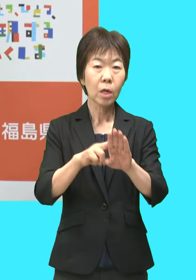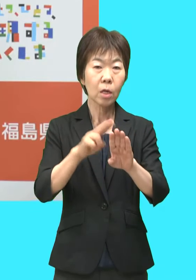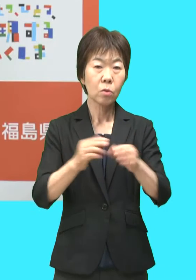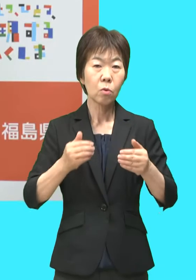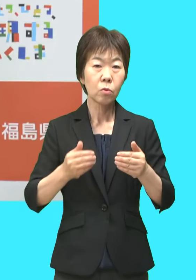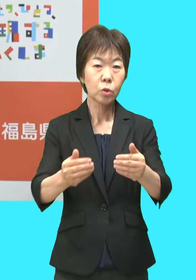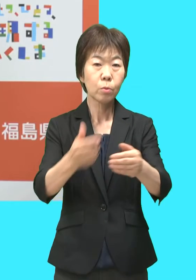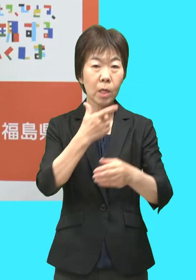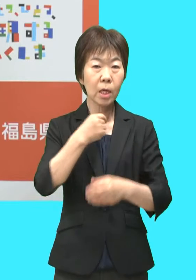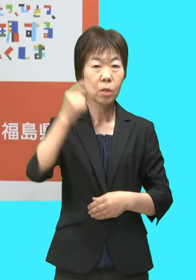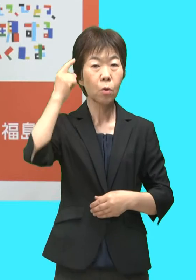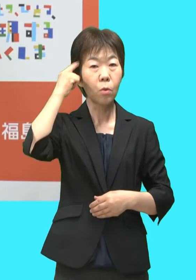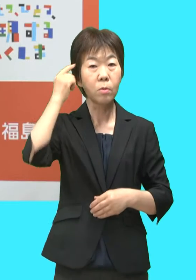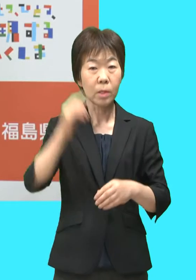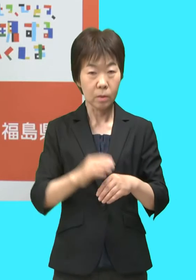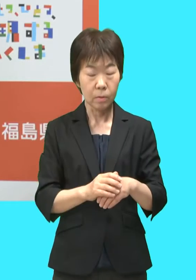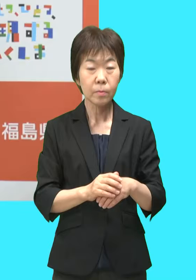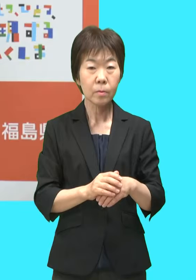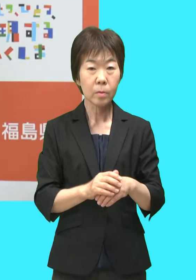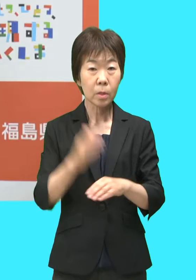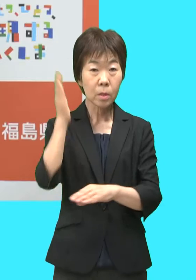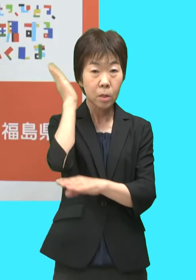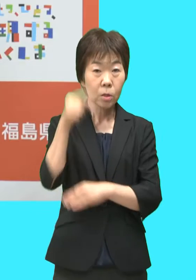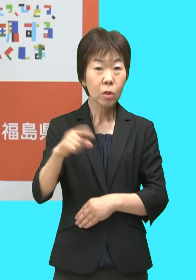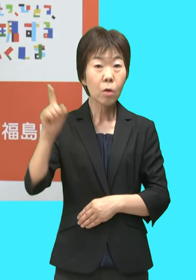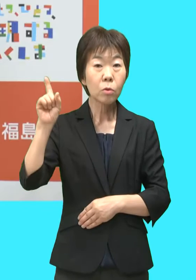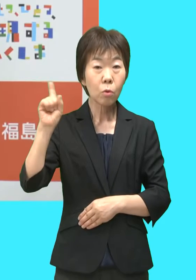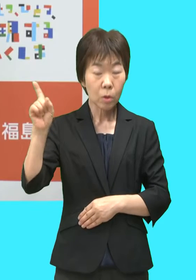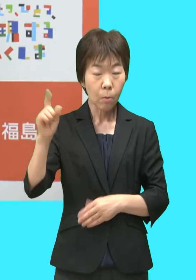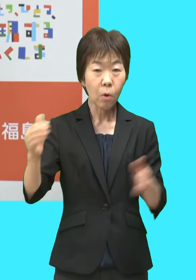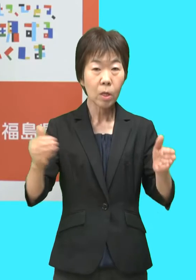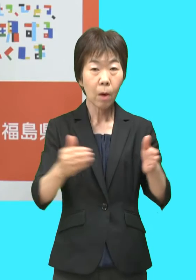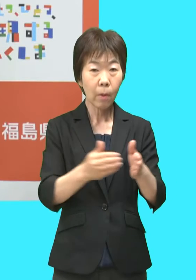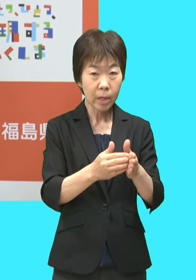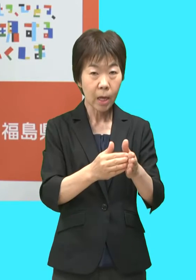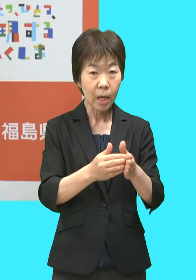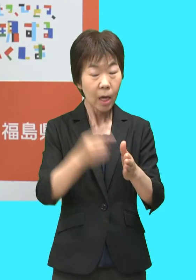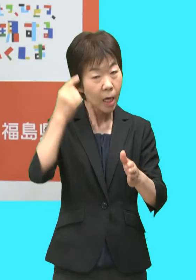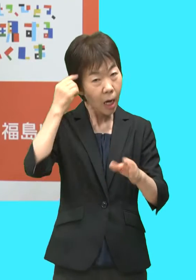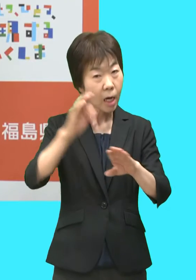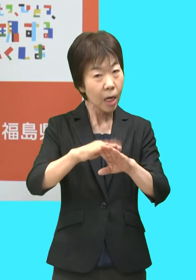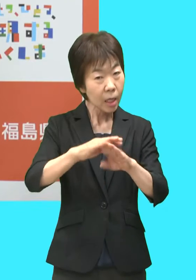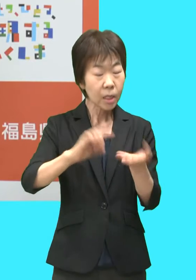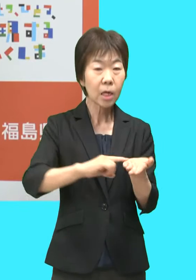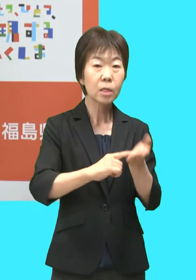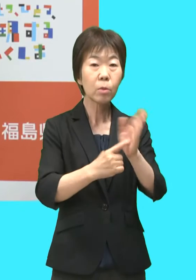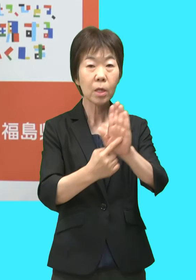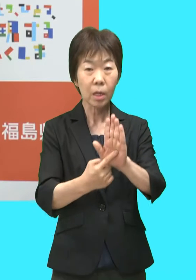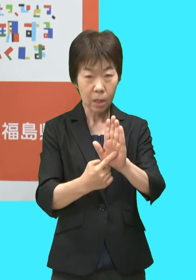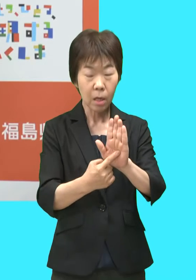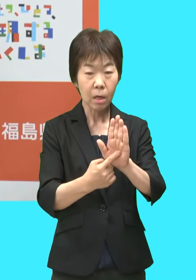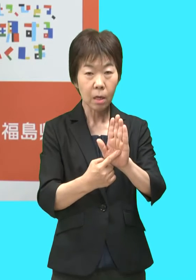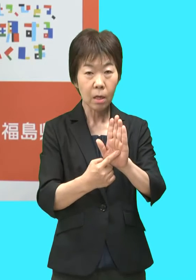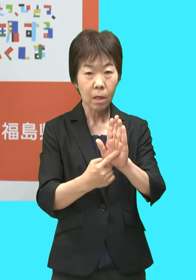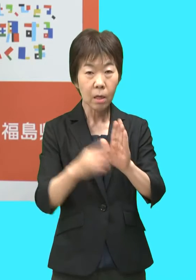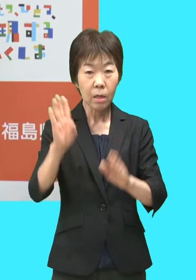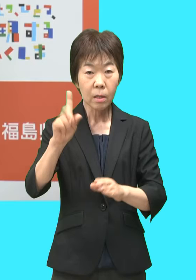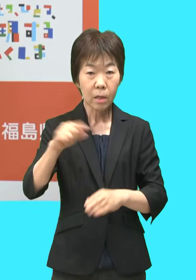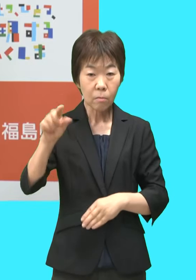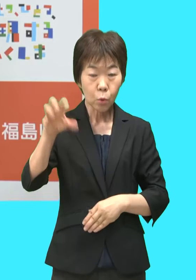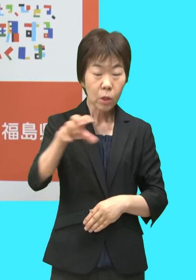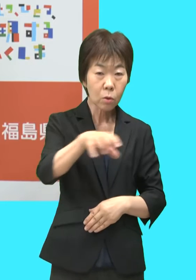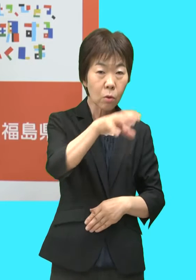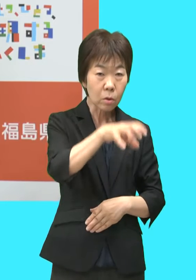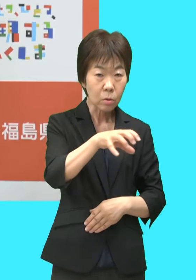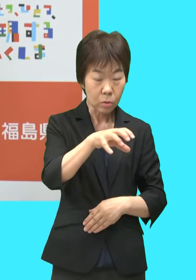進めていきたいと思います。政府においてもですね、これまで一定の考え方が示されまして、それぞれの県における